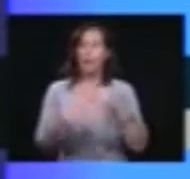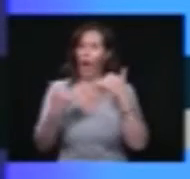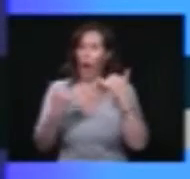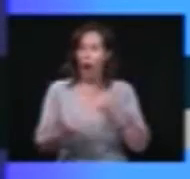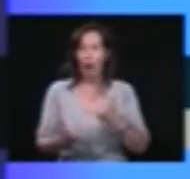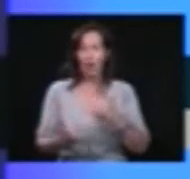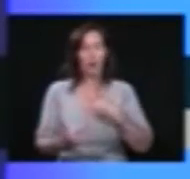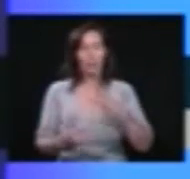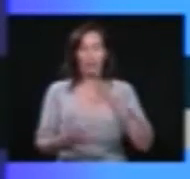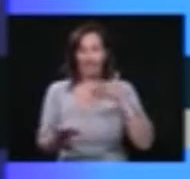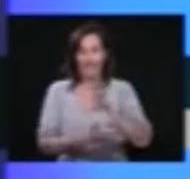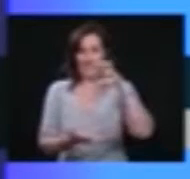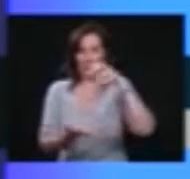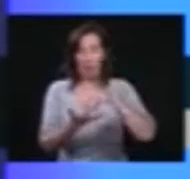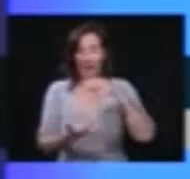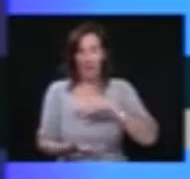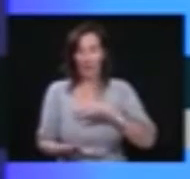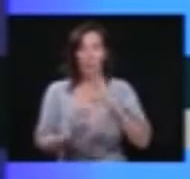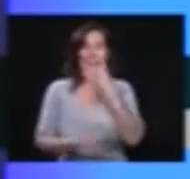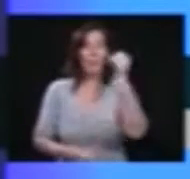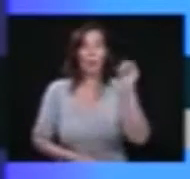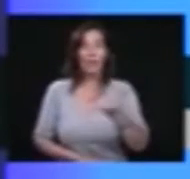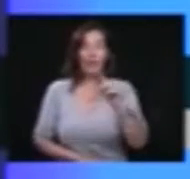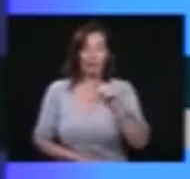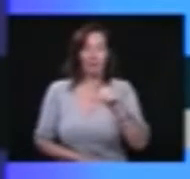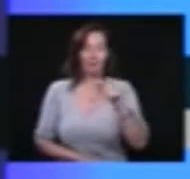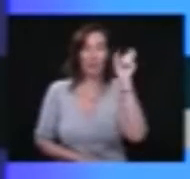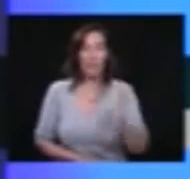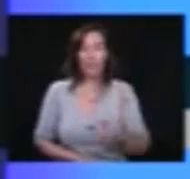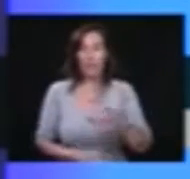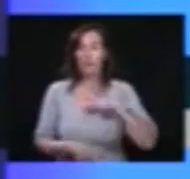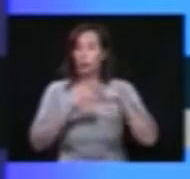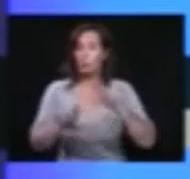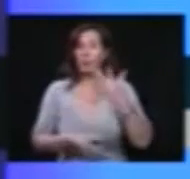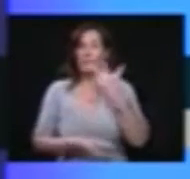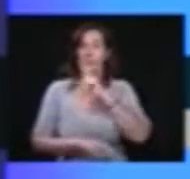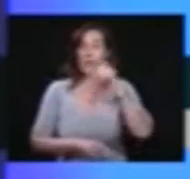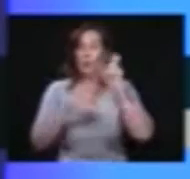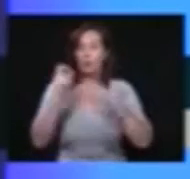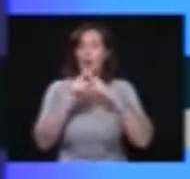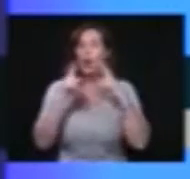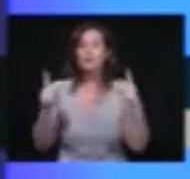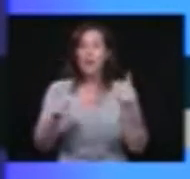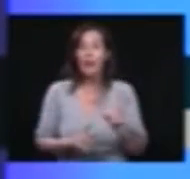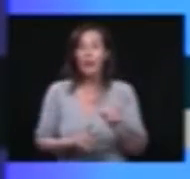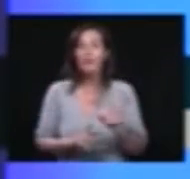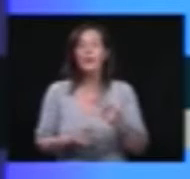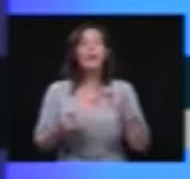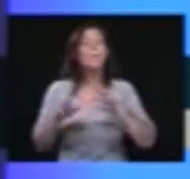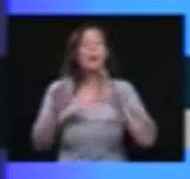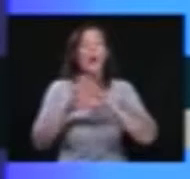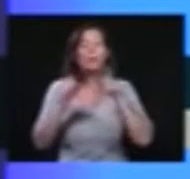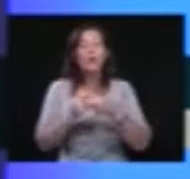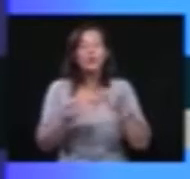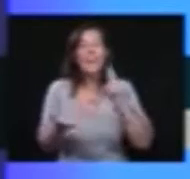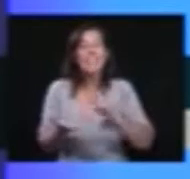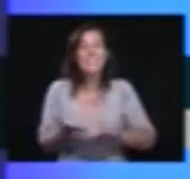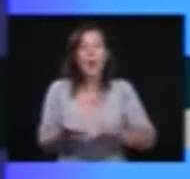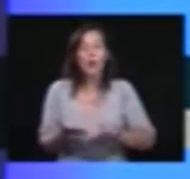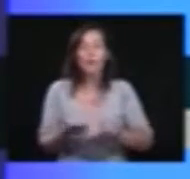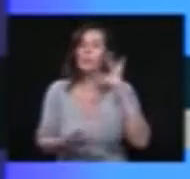גולשים לנו כ-400 אלף איש בחודש, וכמעט טיפלנו ב3 מיליון אזרחים בשנה האחרונה. הנושא של זכויות הוא בעצם